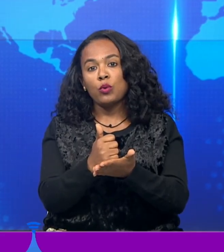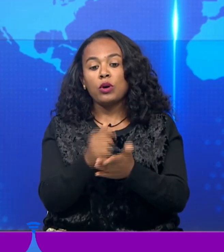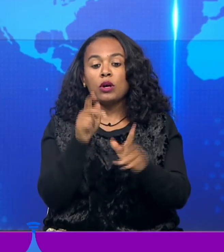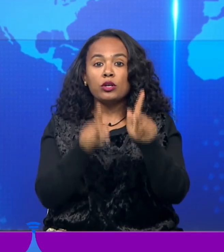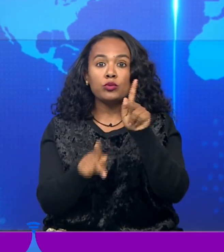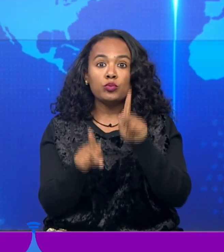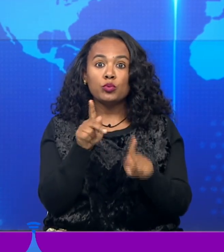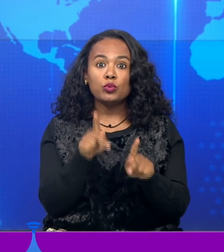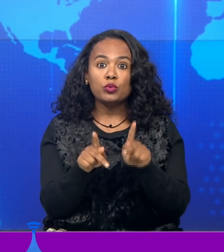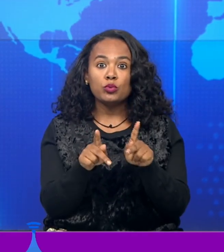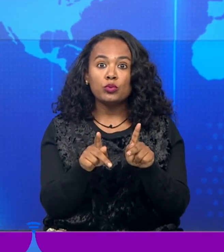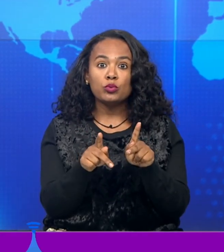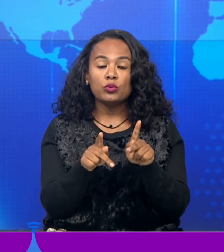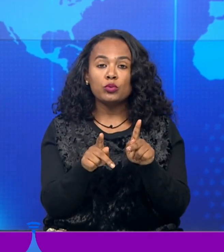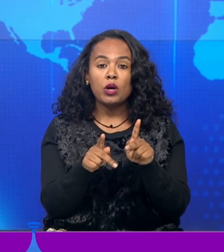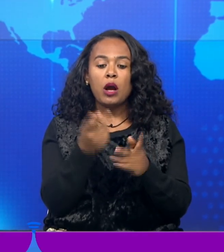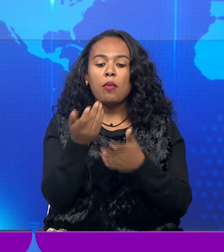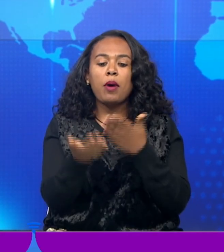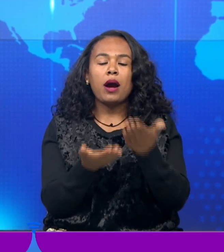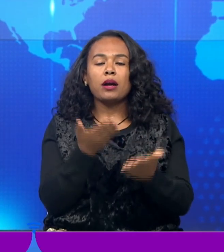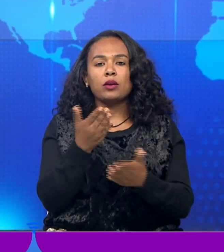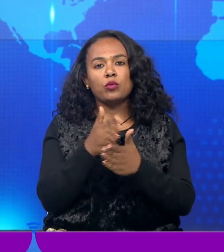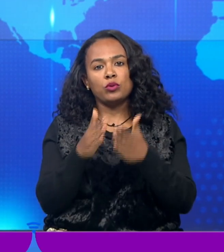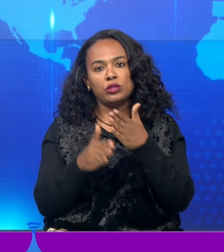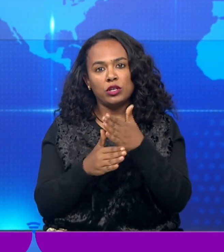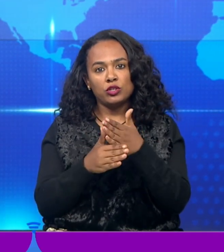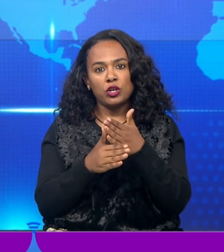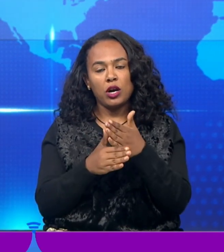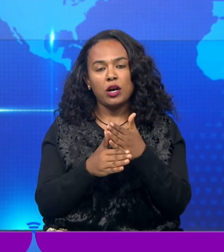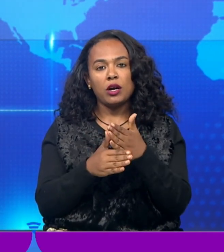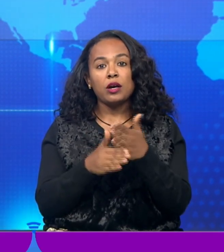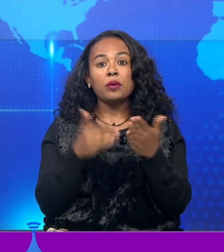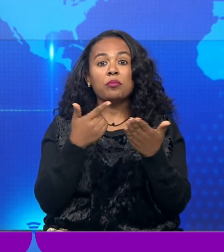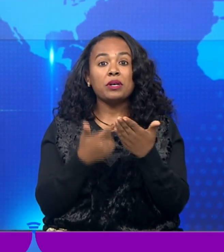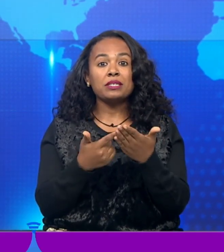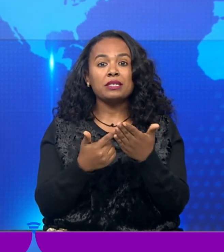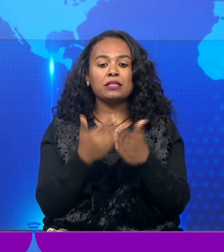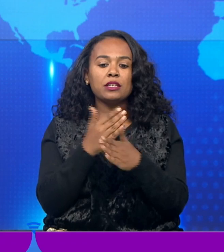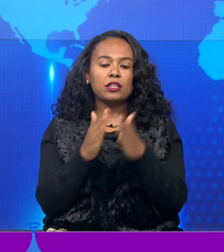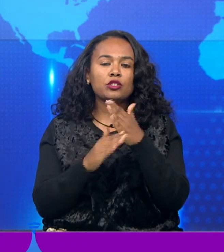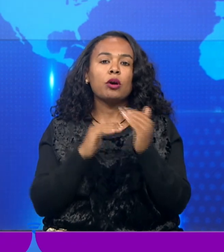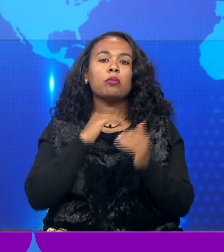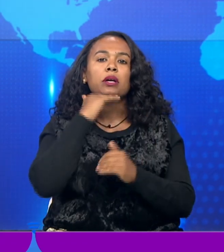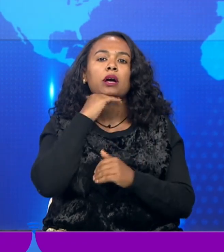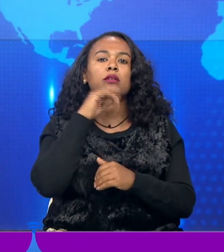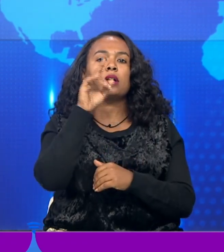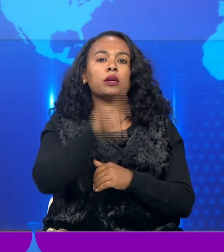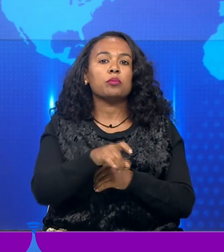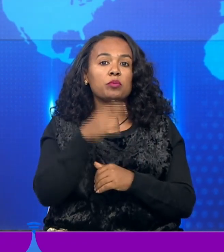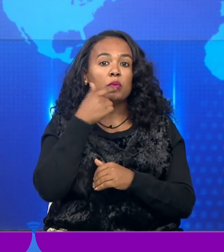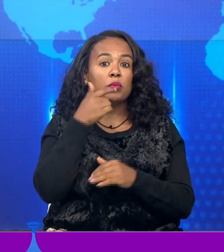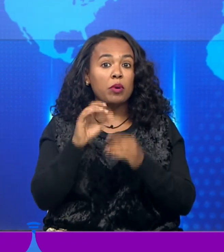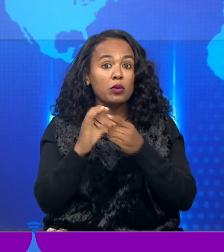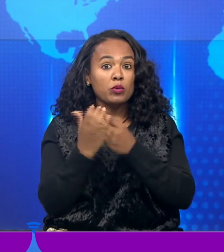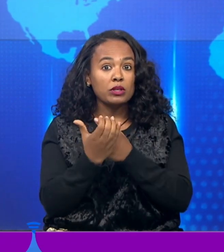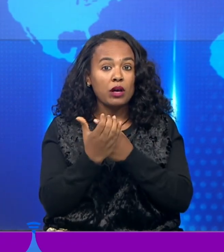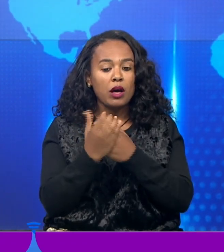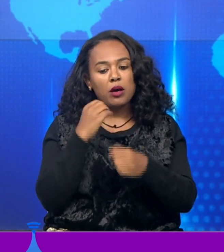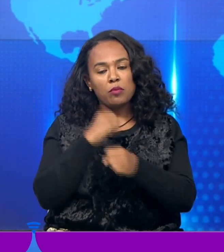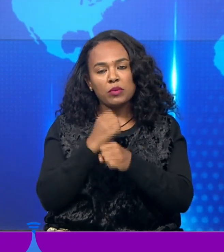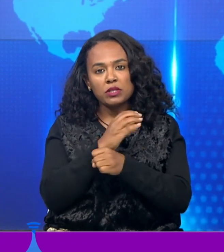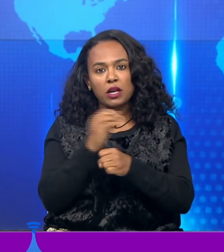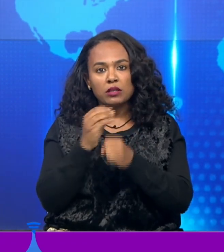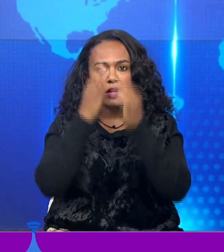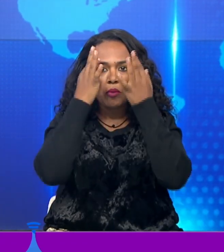ህዝቡ በአገልግሎት ደረጃ በዚህ ደረጃ መርካት አለበት በሚባል ሁኔታ መሰራትና